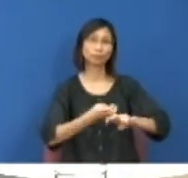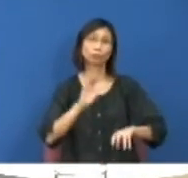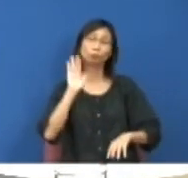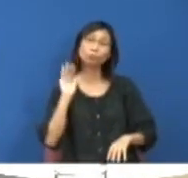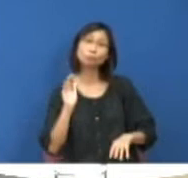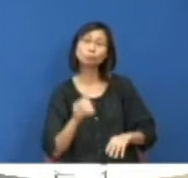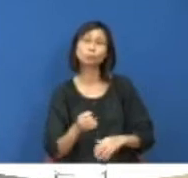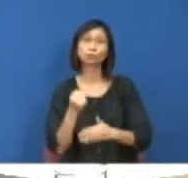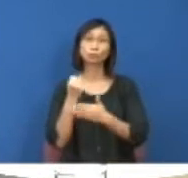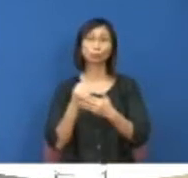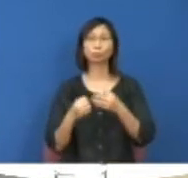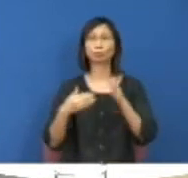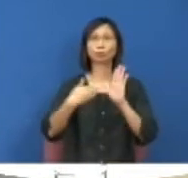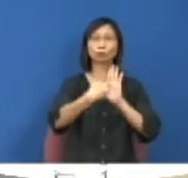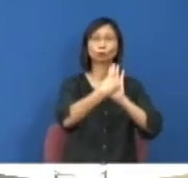嗰、那個